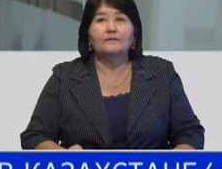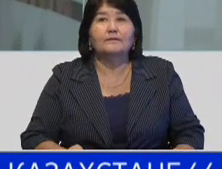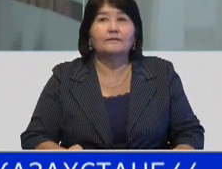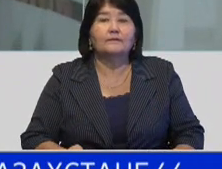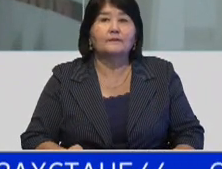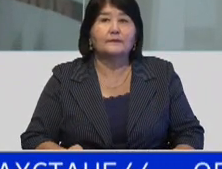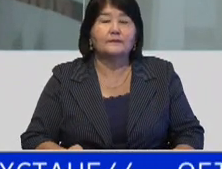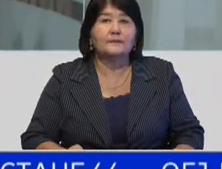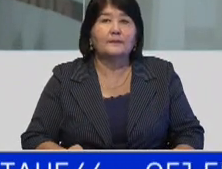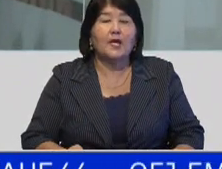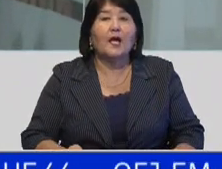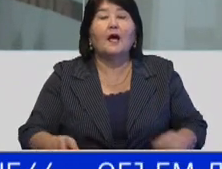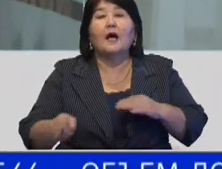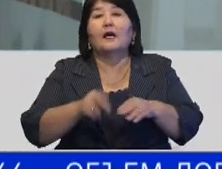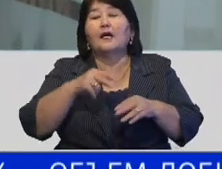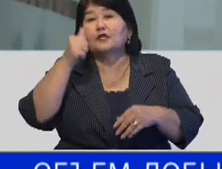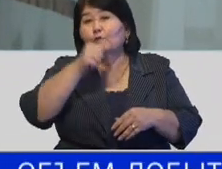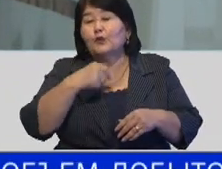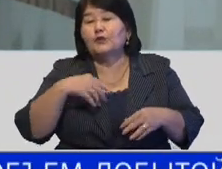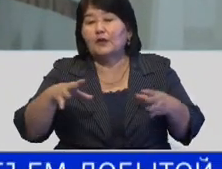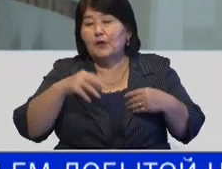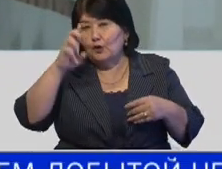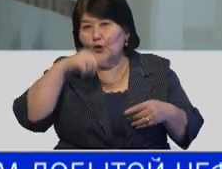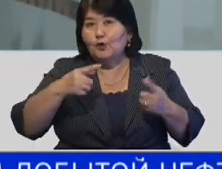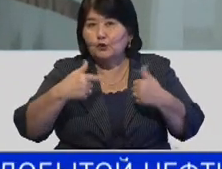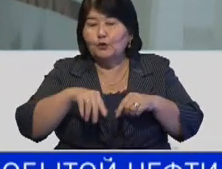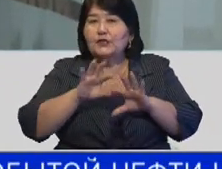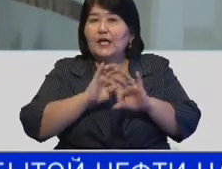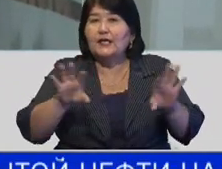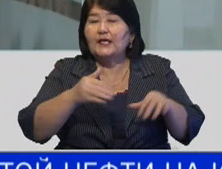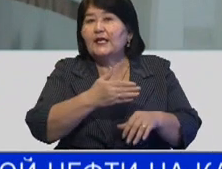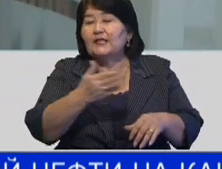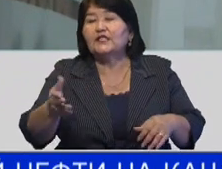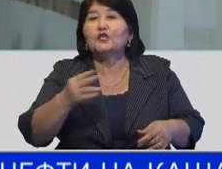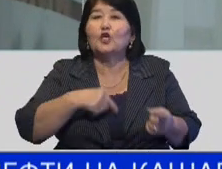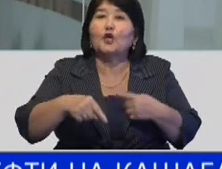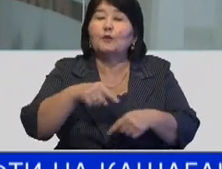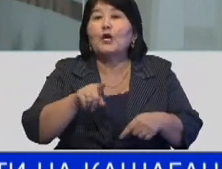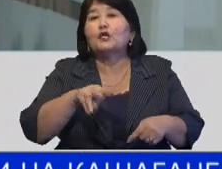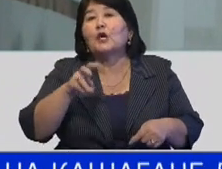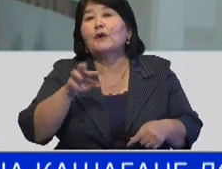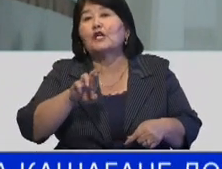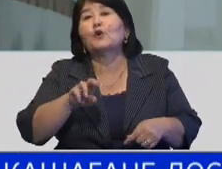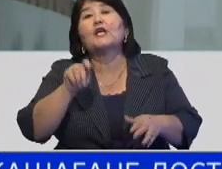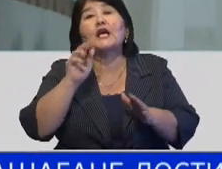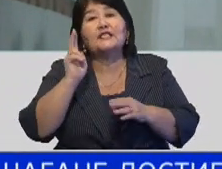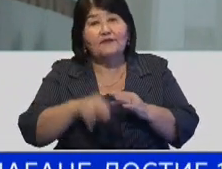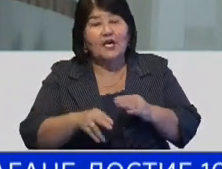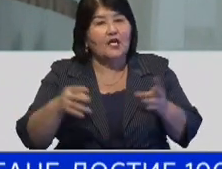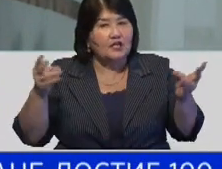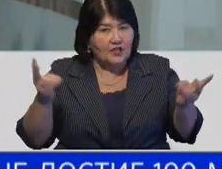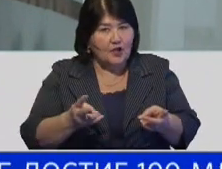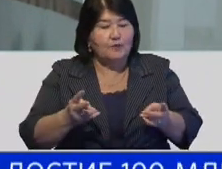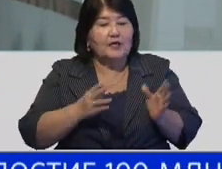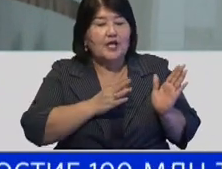характер в конце прошлого года мы совместно с госорганами провели разъяснение среди предпринимателей что мораторий завершается необходимо